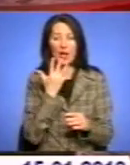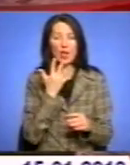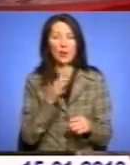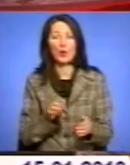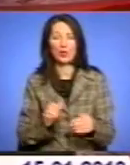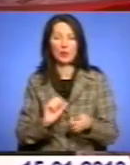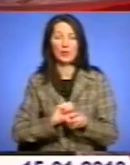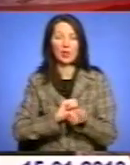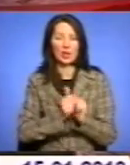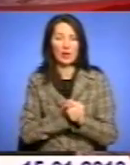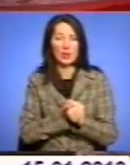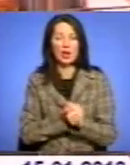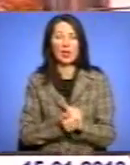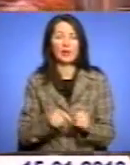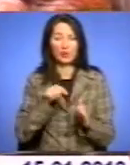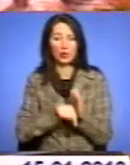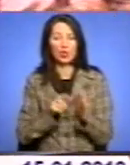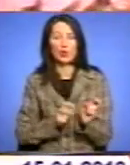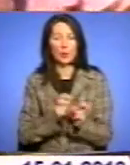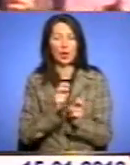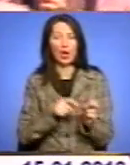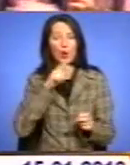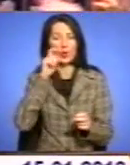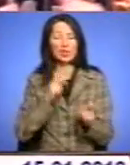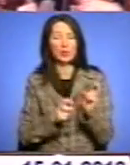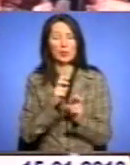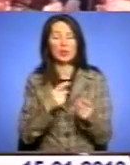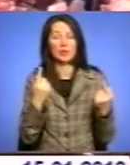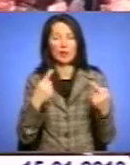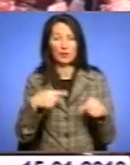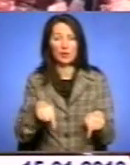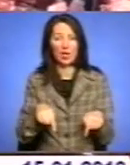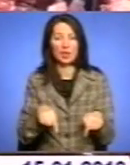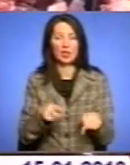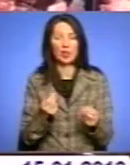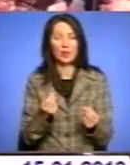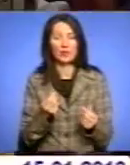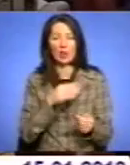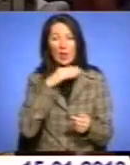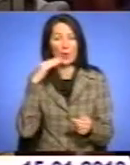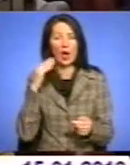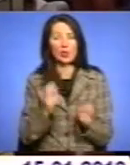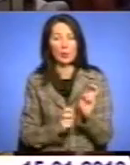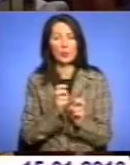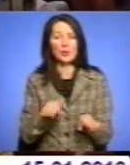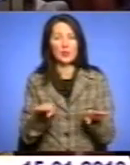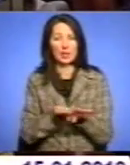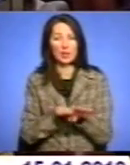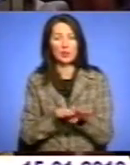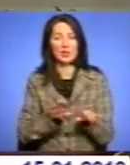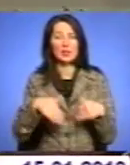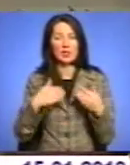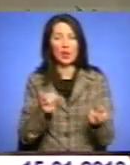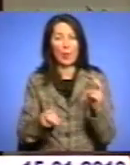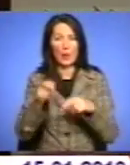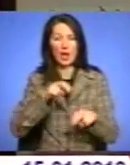ж ринку. Українські підприємства втратили рентабельність. Багато із них припинило своє існування. З ініціативою переглянути